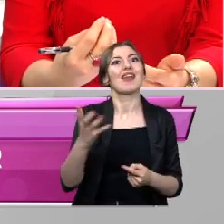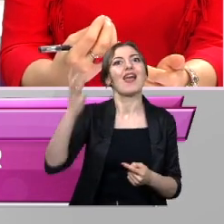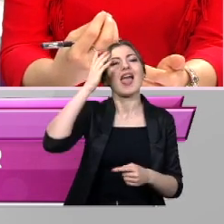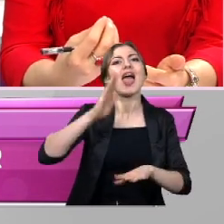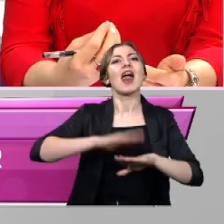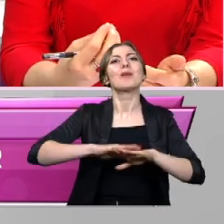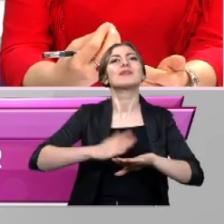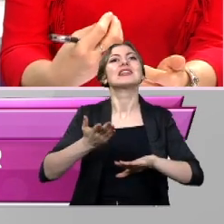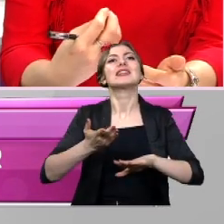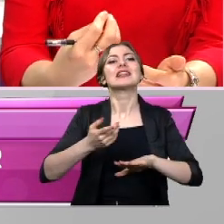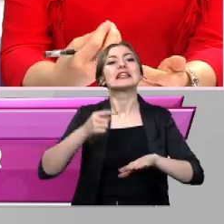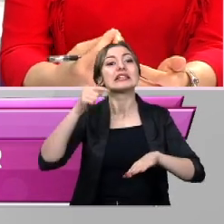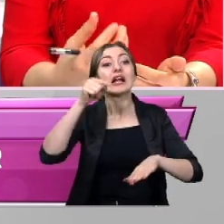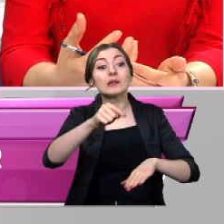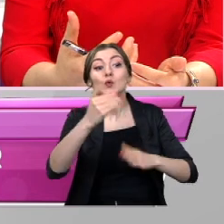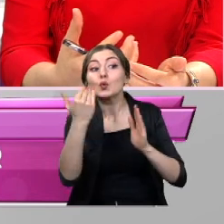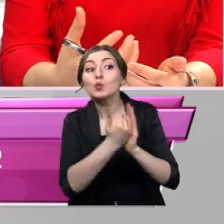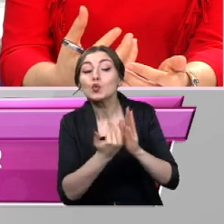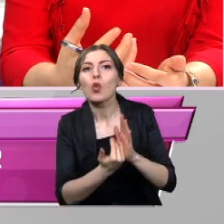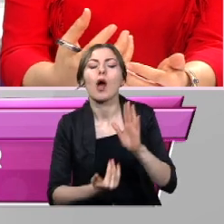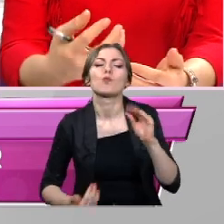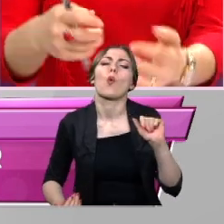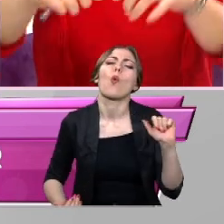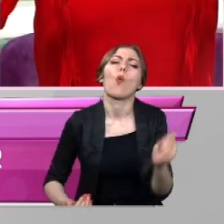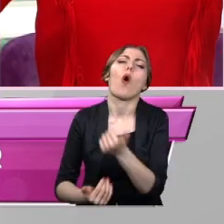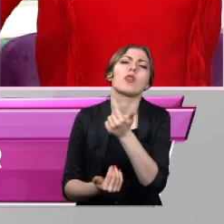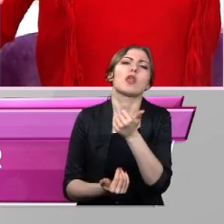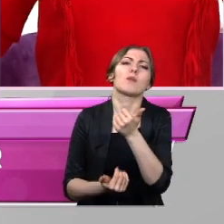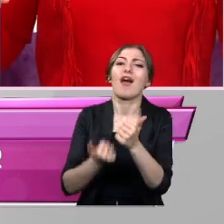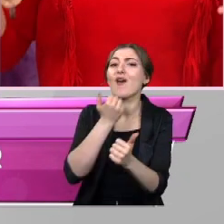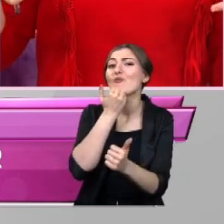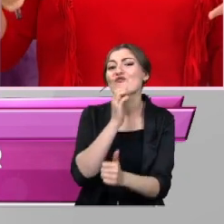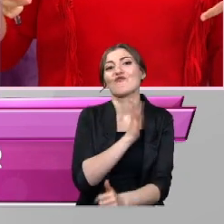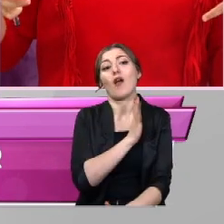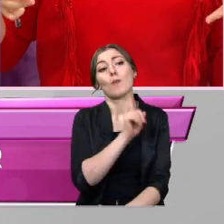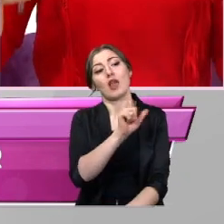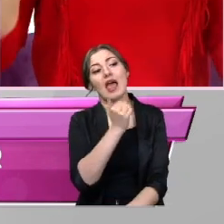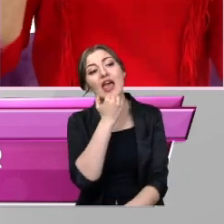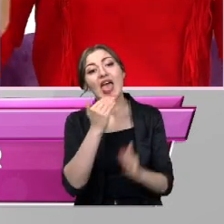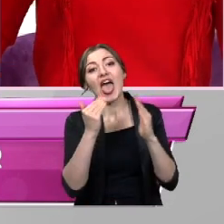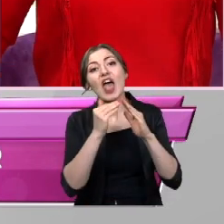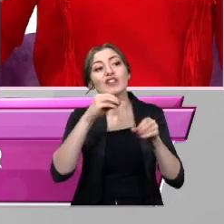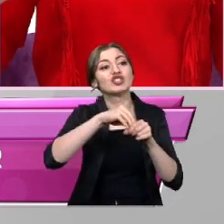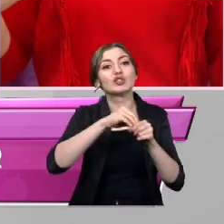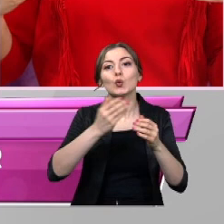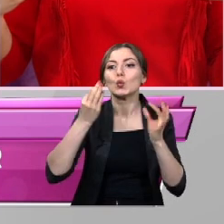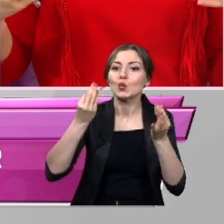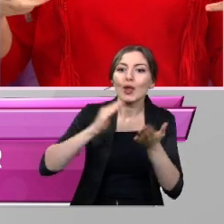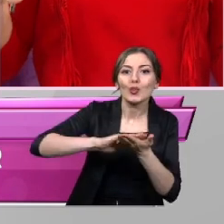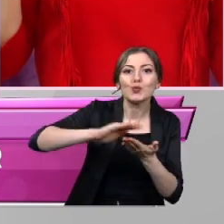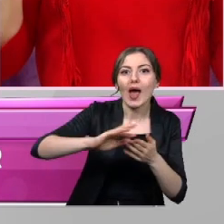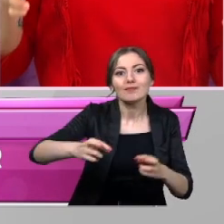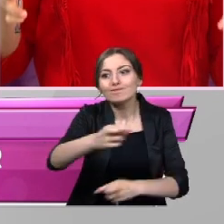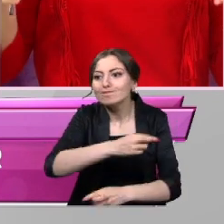evimizde rutinlerimiz kurallarımız olmalıdır yani Evimizin bir düzeni olmalıdır aile hayatımızın Daha